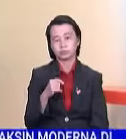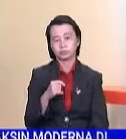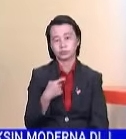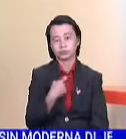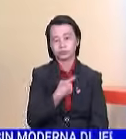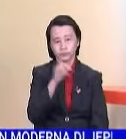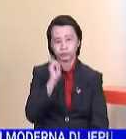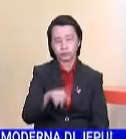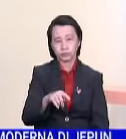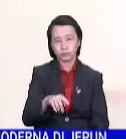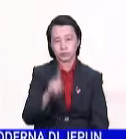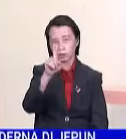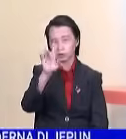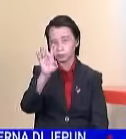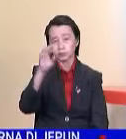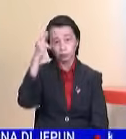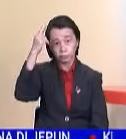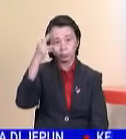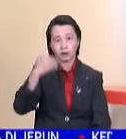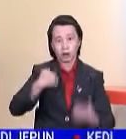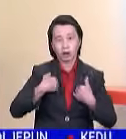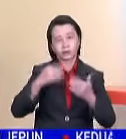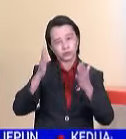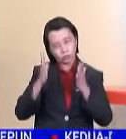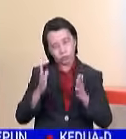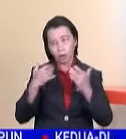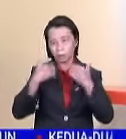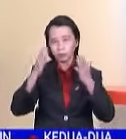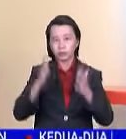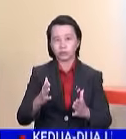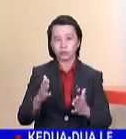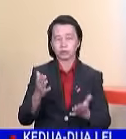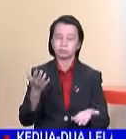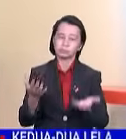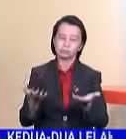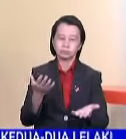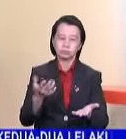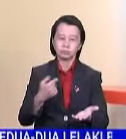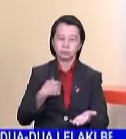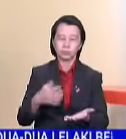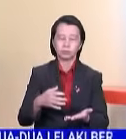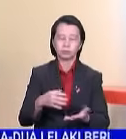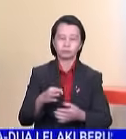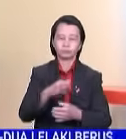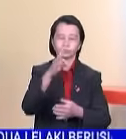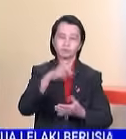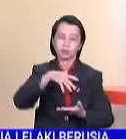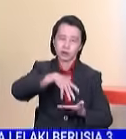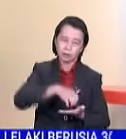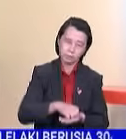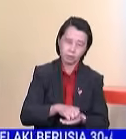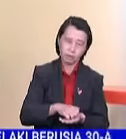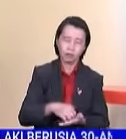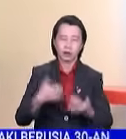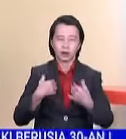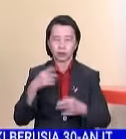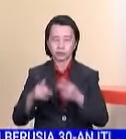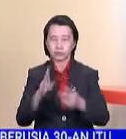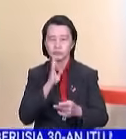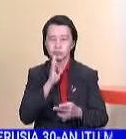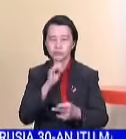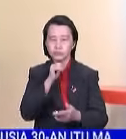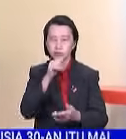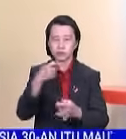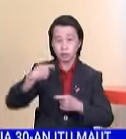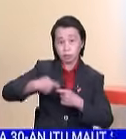aa71 sebab saja ada orang mungkin PT kini mungkin sangat Jalma ada orang kita mungkin jadikan